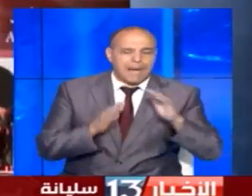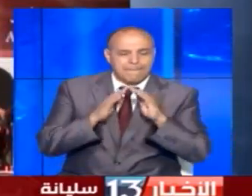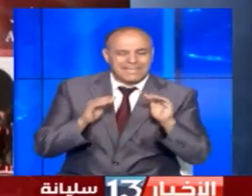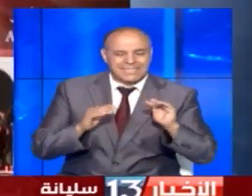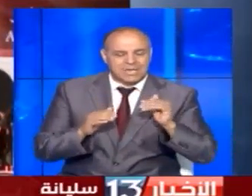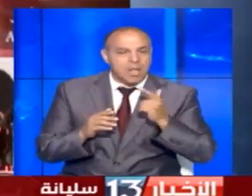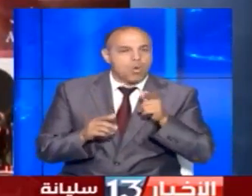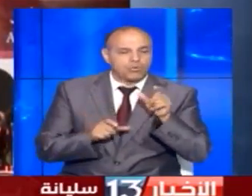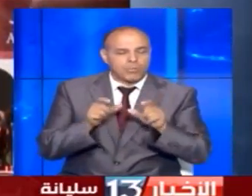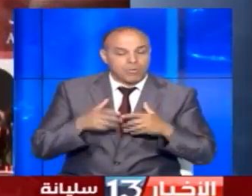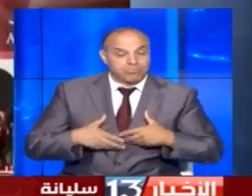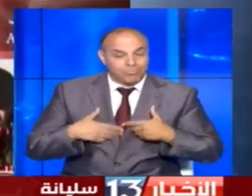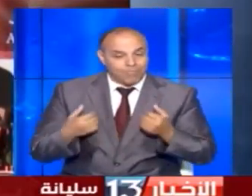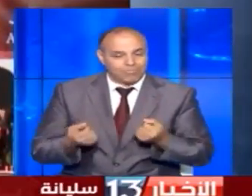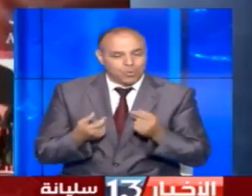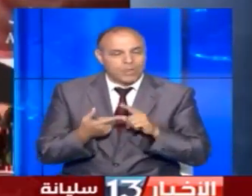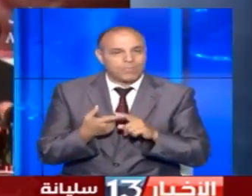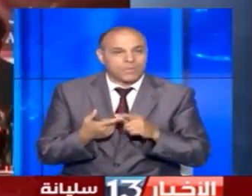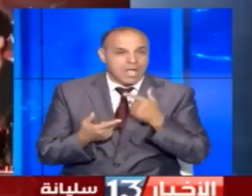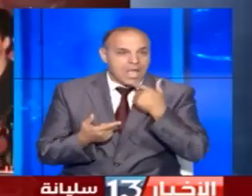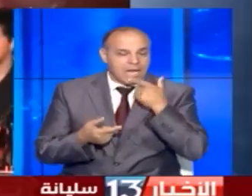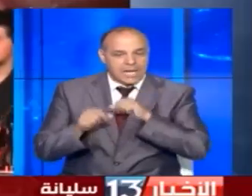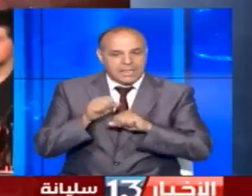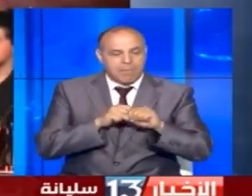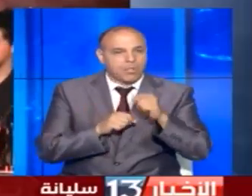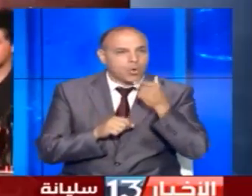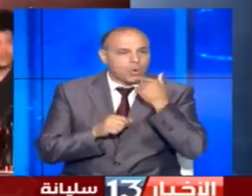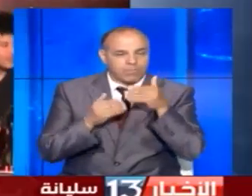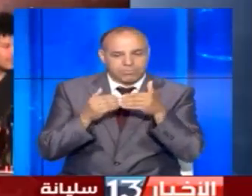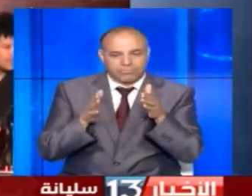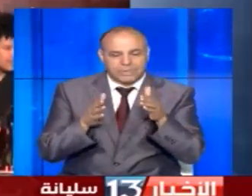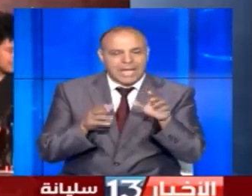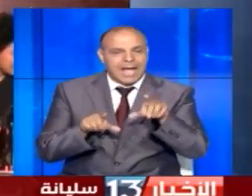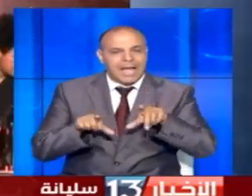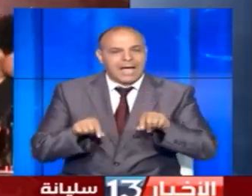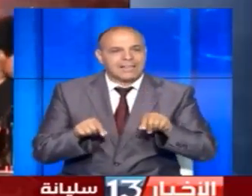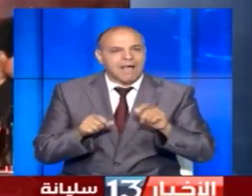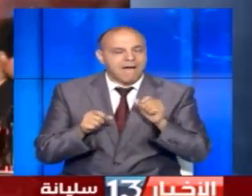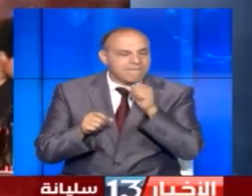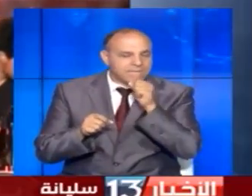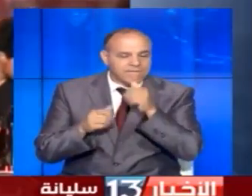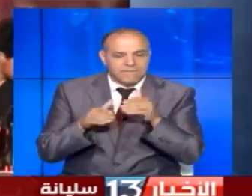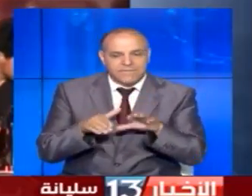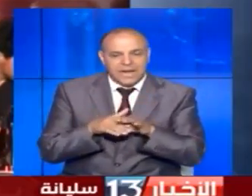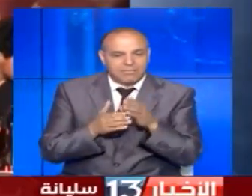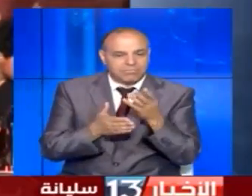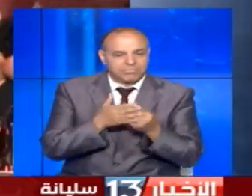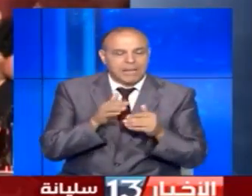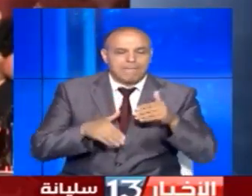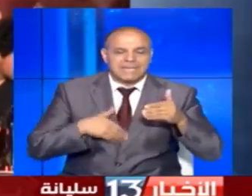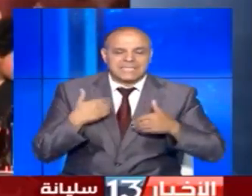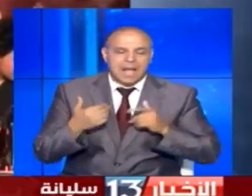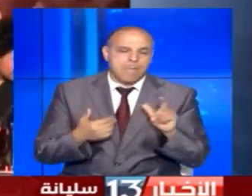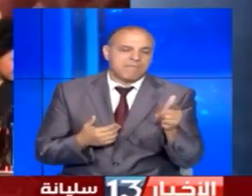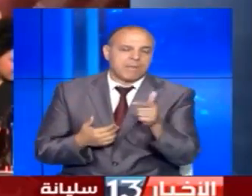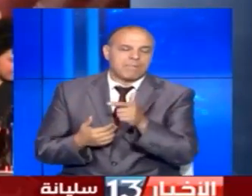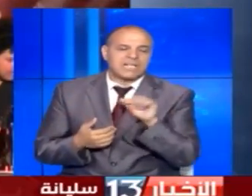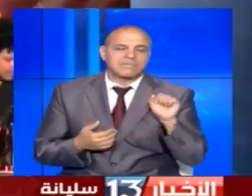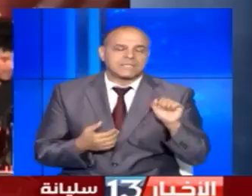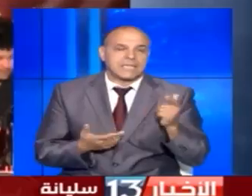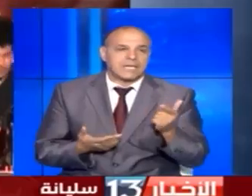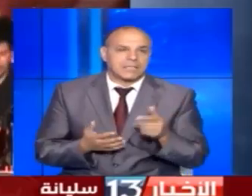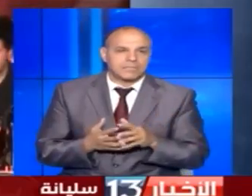تفاعل معها الجمهور الحاضر. ونظم عرض الافتتاح في قاعة أفراح بسبب غياب مسرح للهواء الطلق في